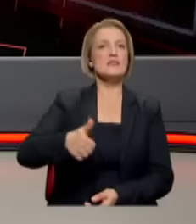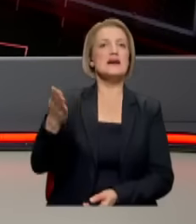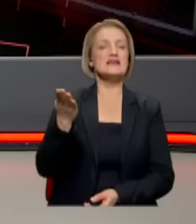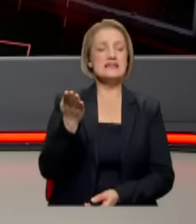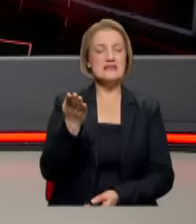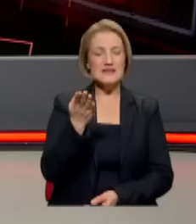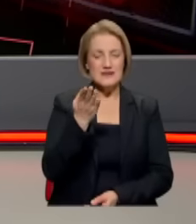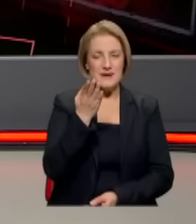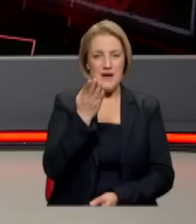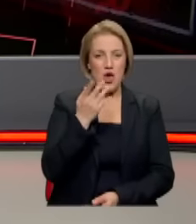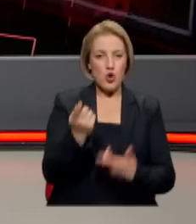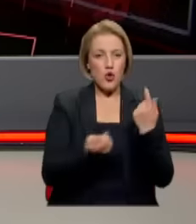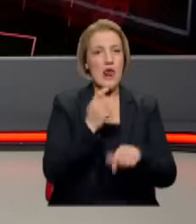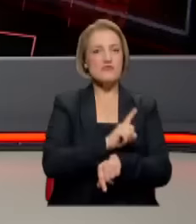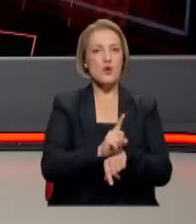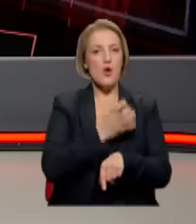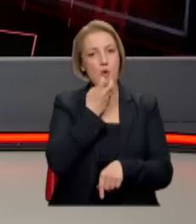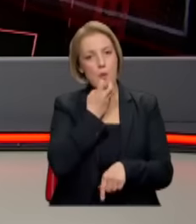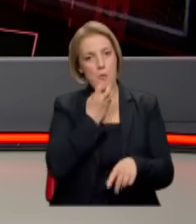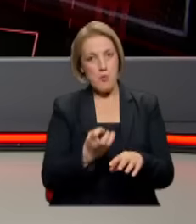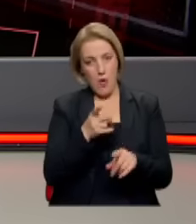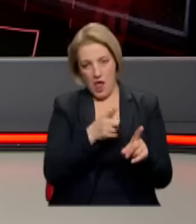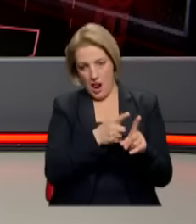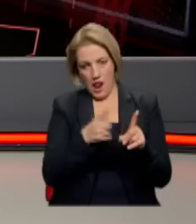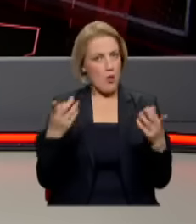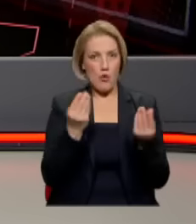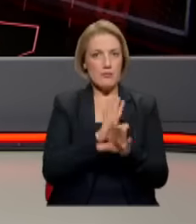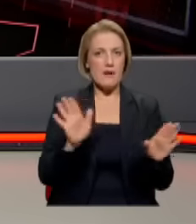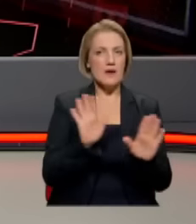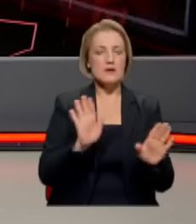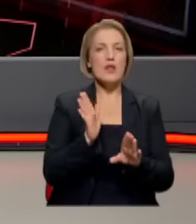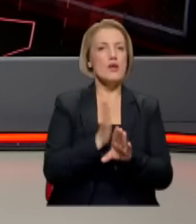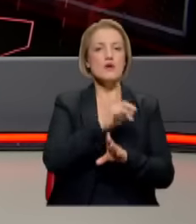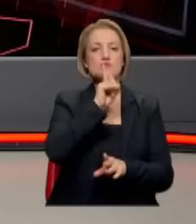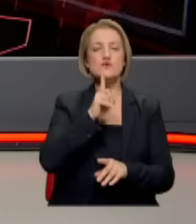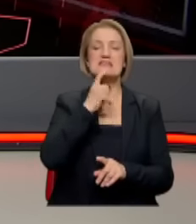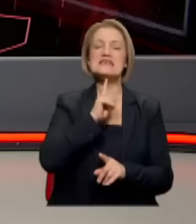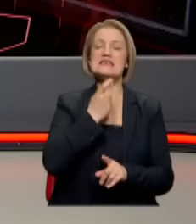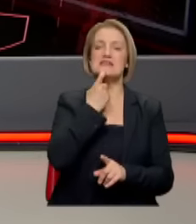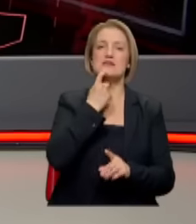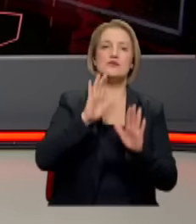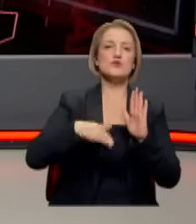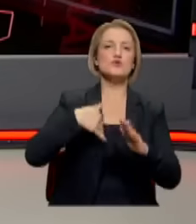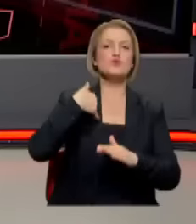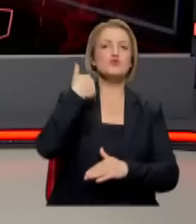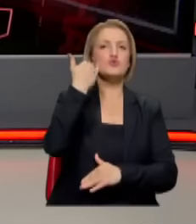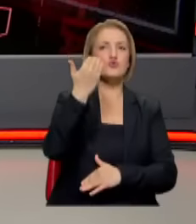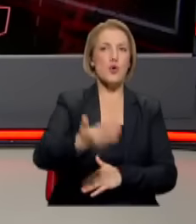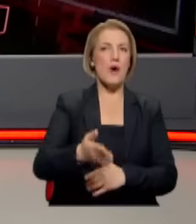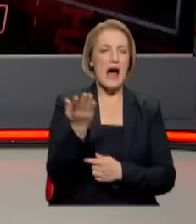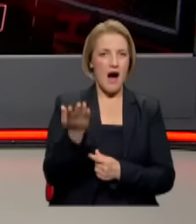ömrü ile sınırlı olamaz olmamalıdır Çünkü 100 yıl sonra bu milleti adeta saltanatla